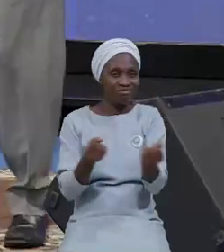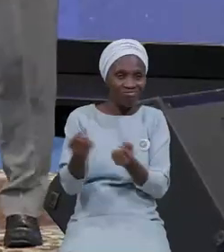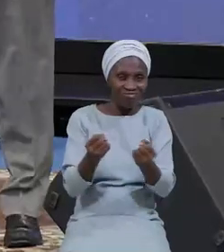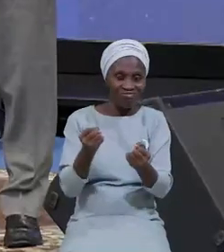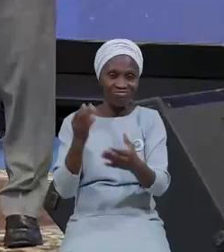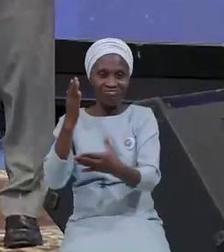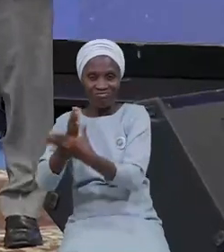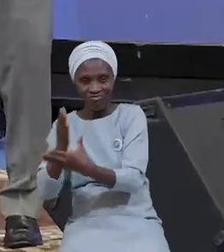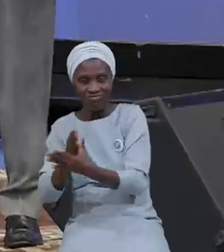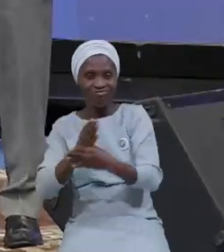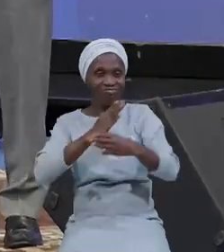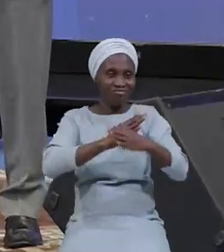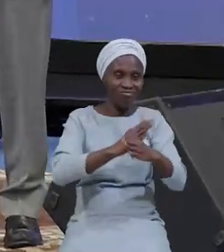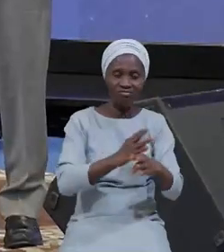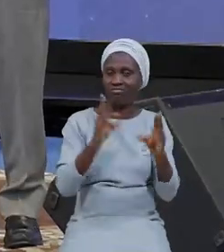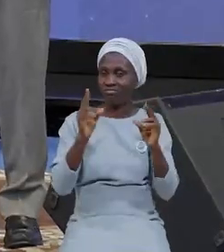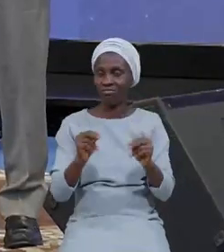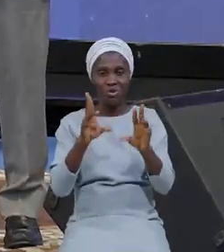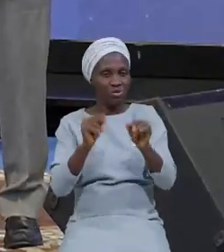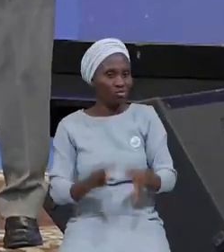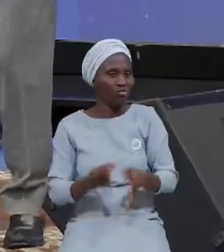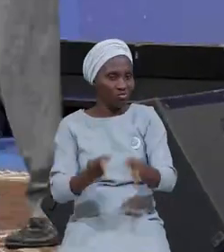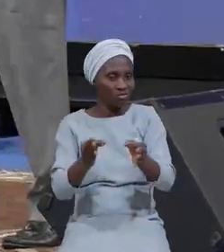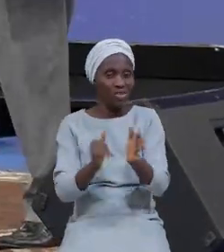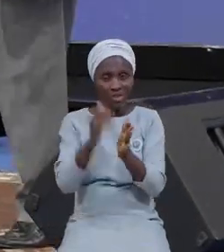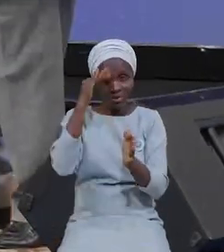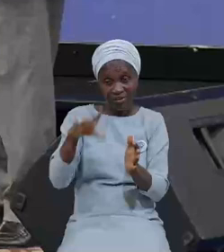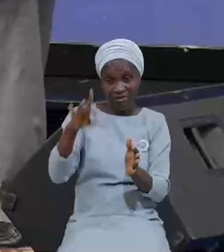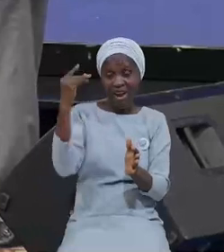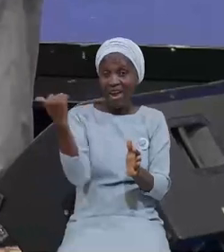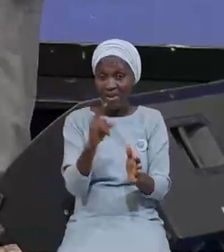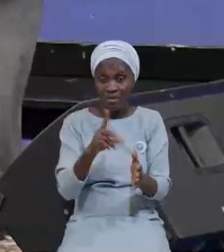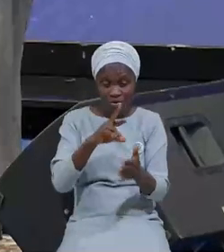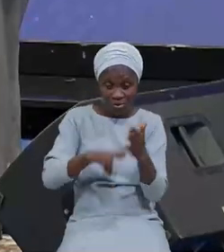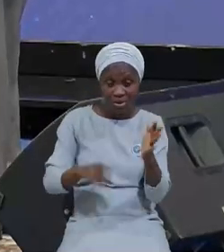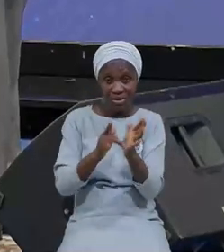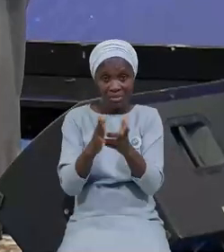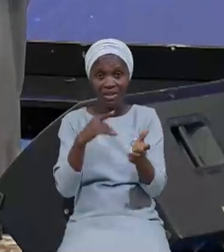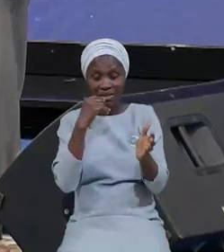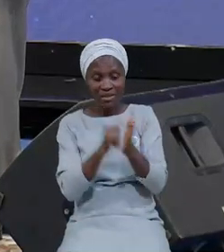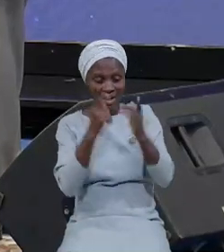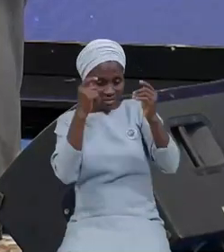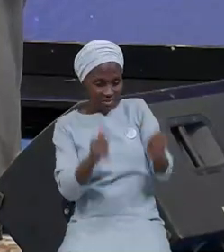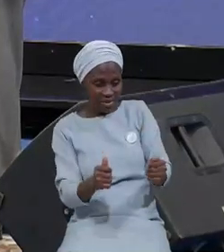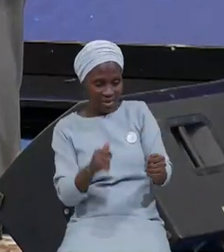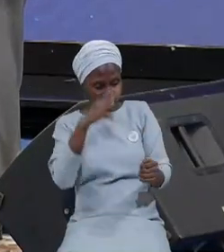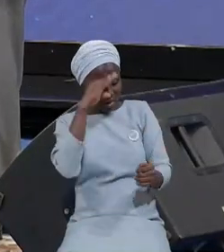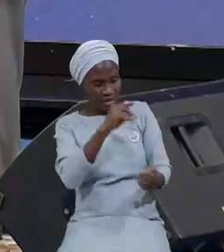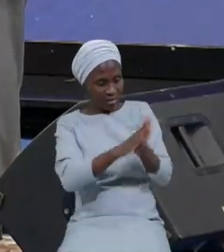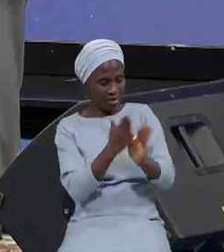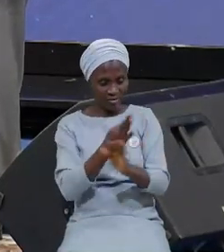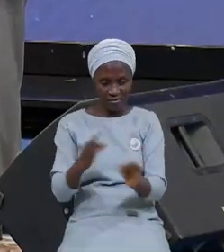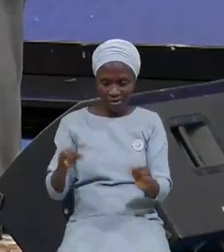d'embouteillage il y a pas de retard c'est pour quoi tout quand vous lisez l'Évangile sur Christ